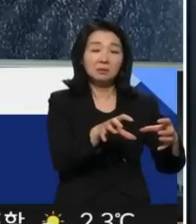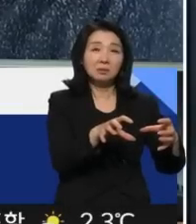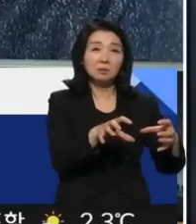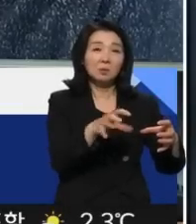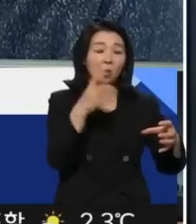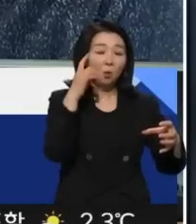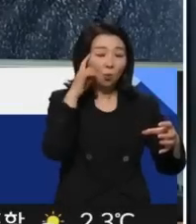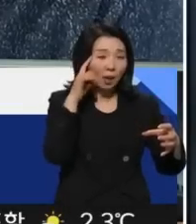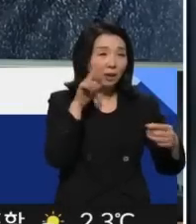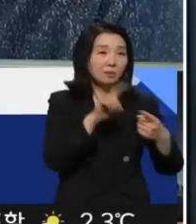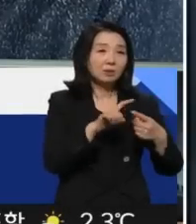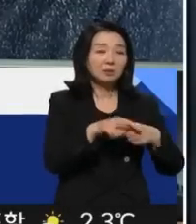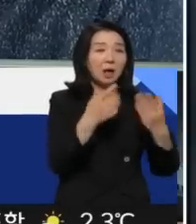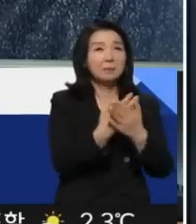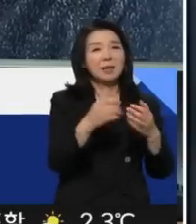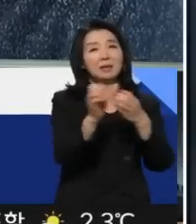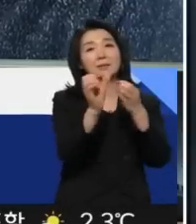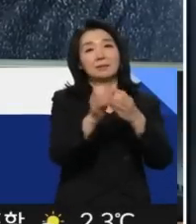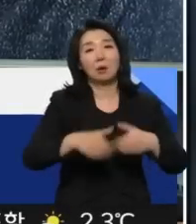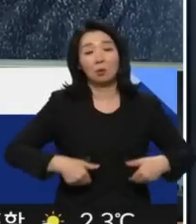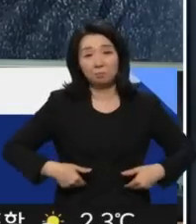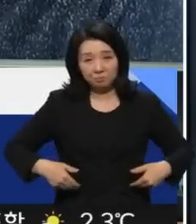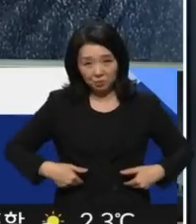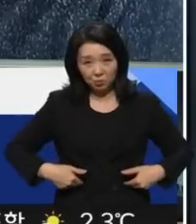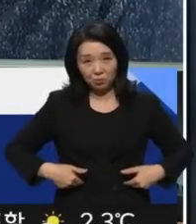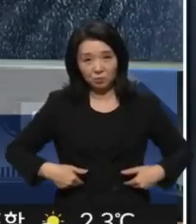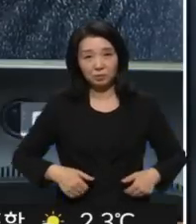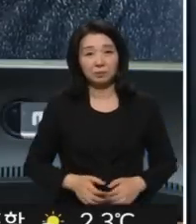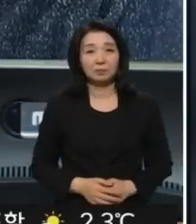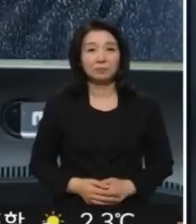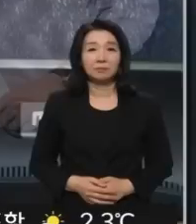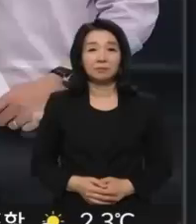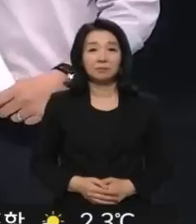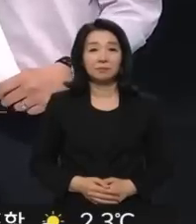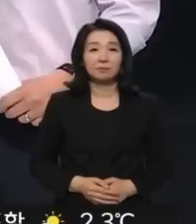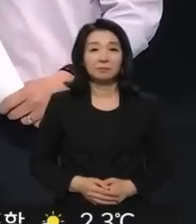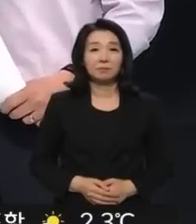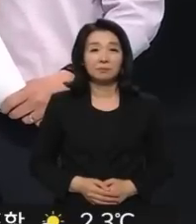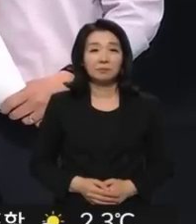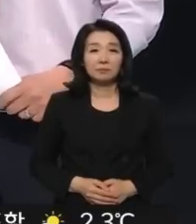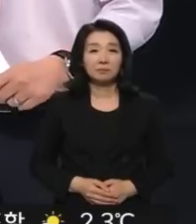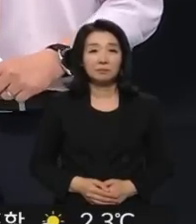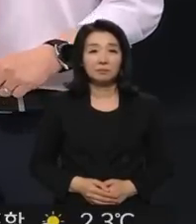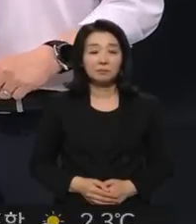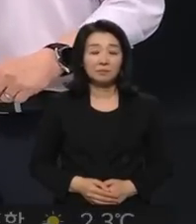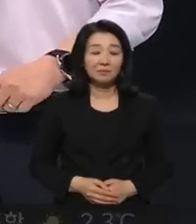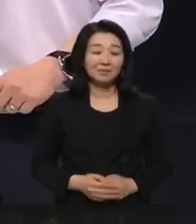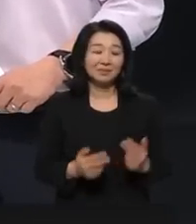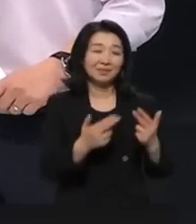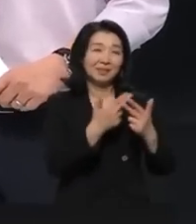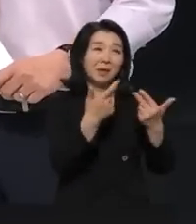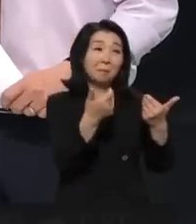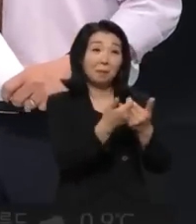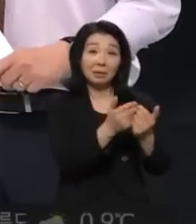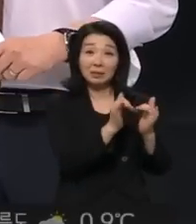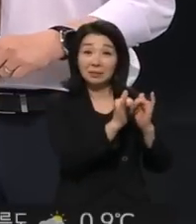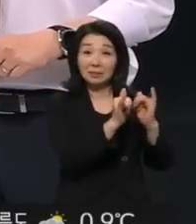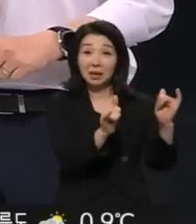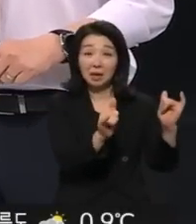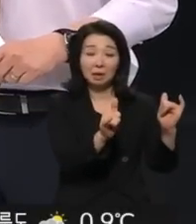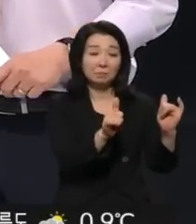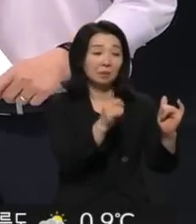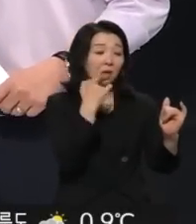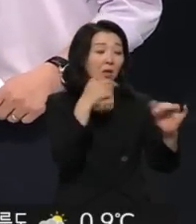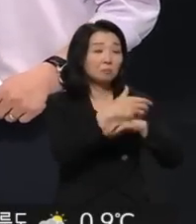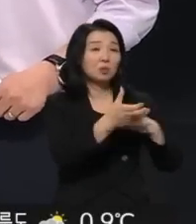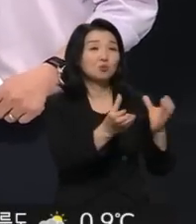대우로 이 부분에 대해서 싸울 것은 분명하게 싸워야 된다라고. 반면 비명계에선 당